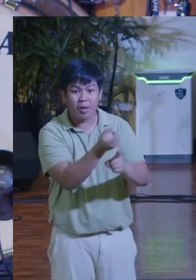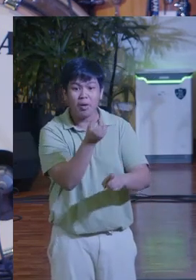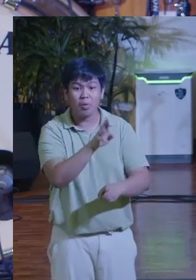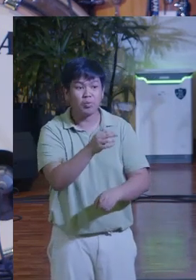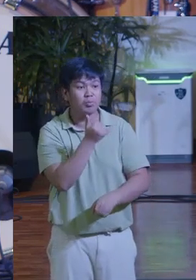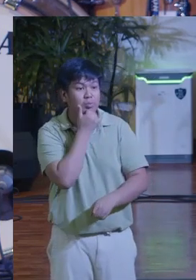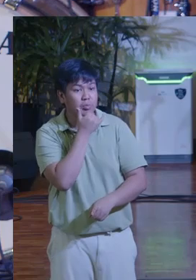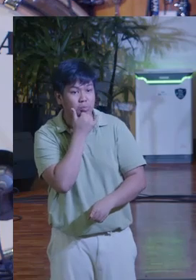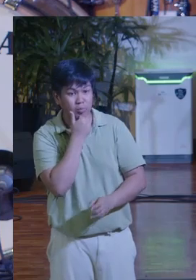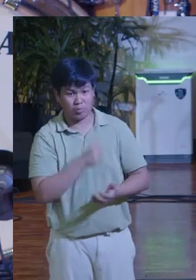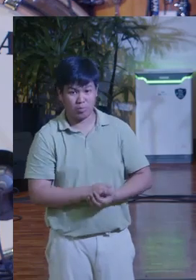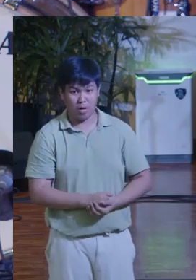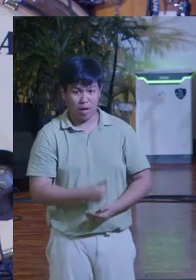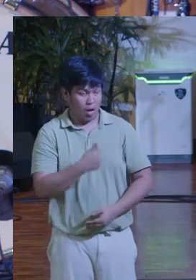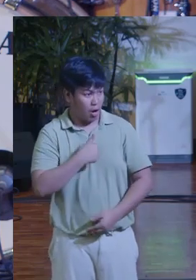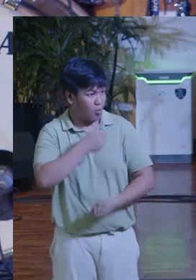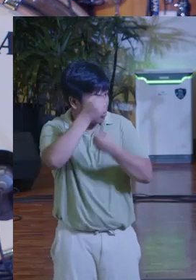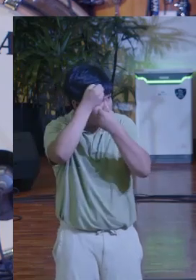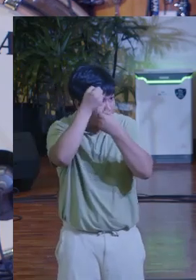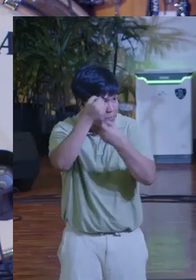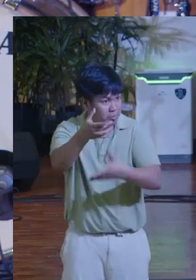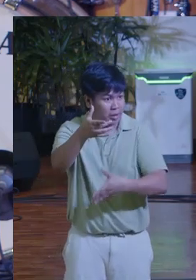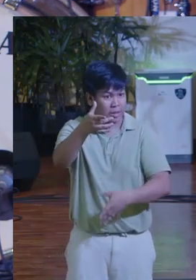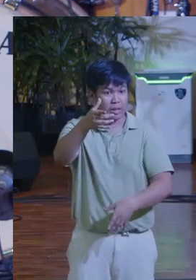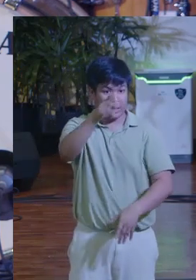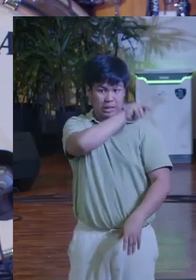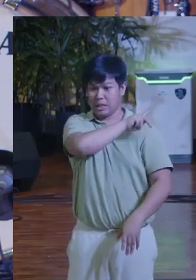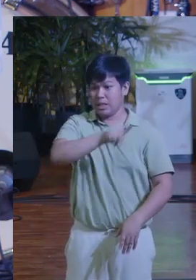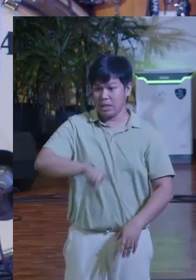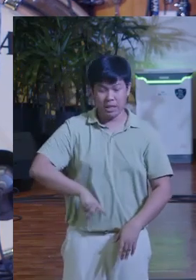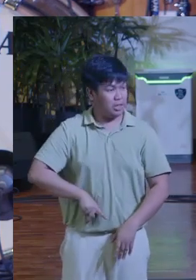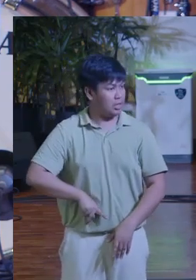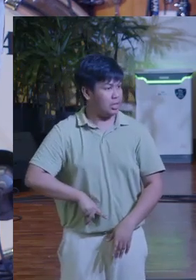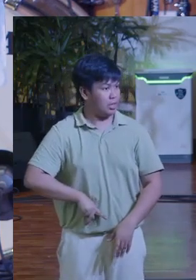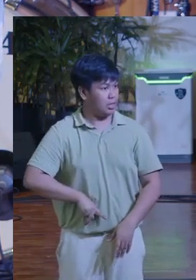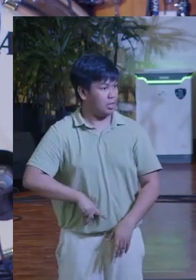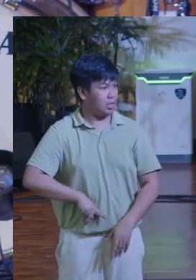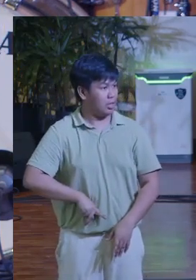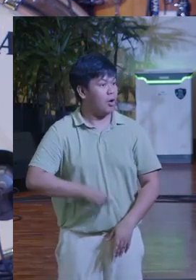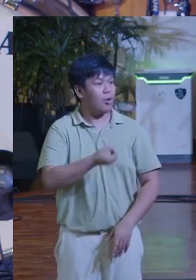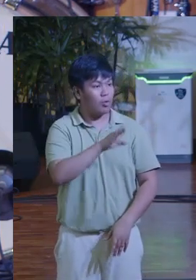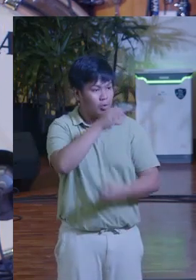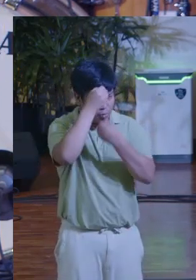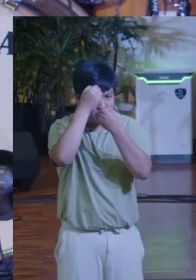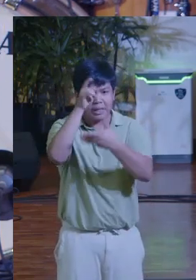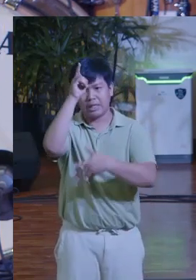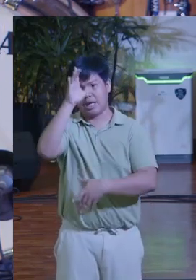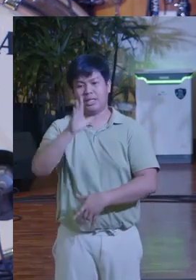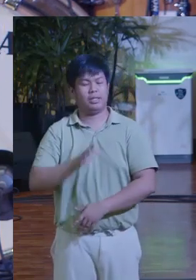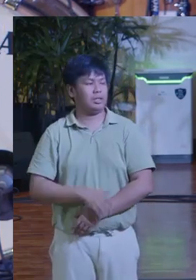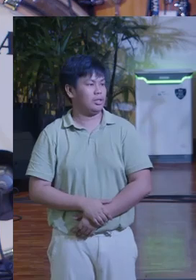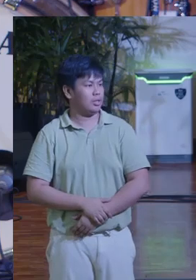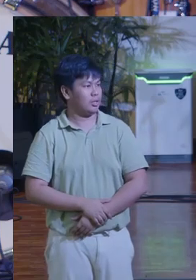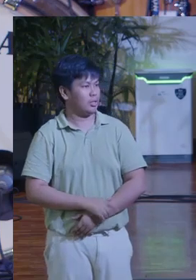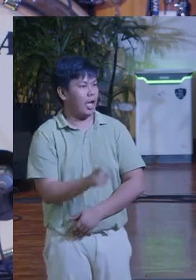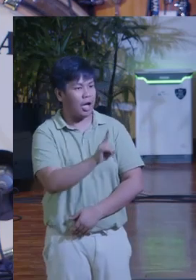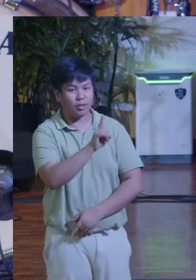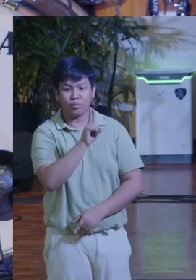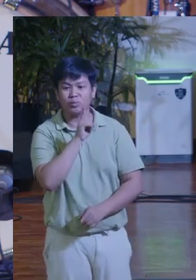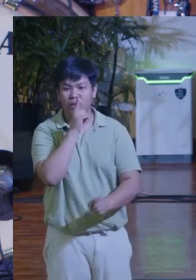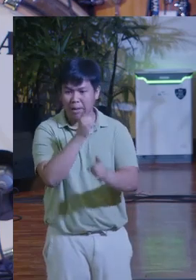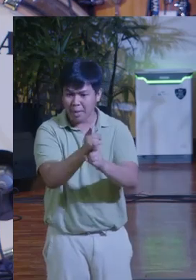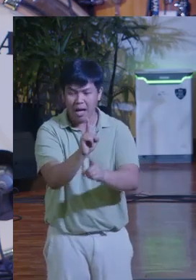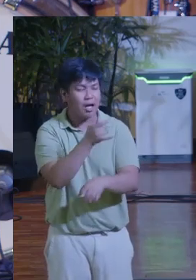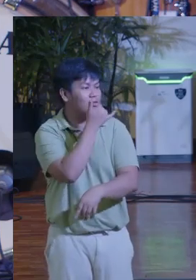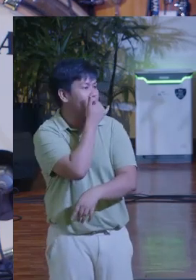Magiging oppositionist ako ngayon. Hindi ko susundin ang kagustuhan ng hari. Ang